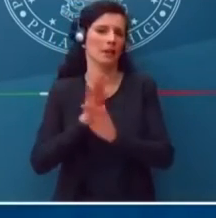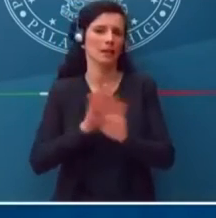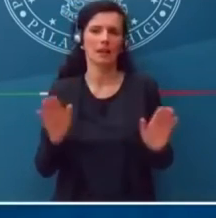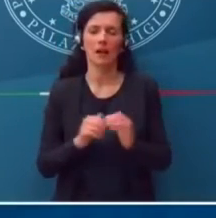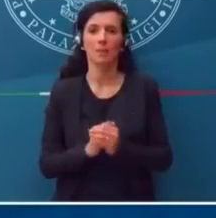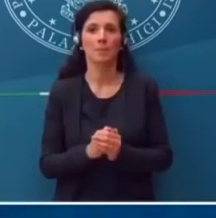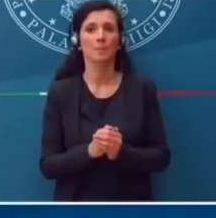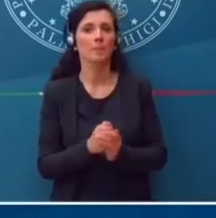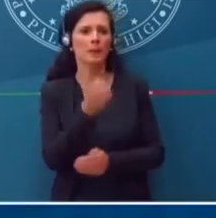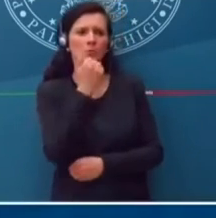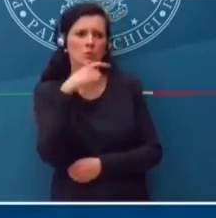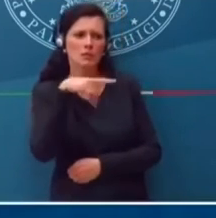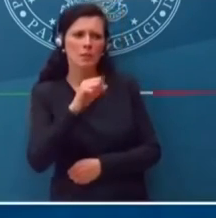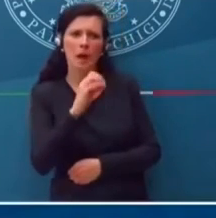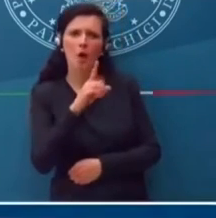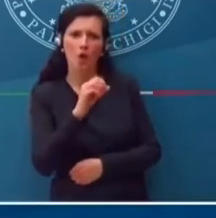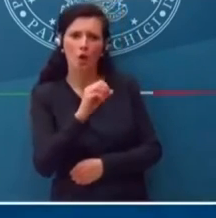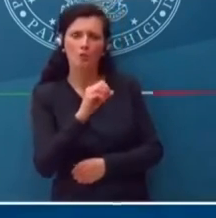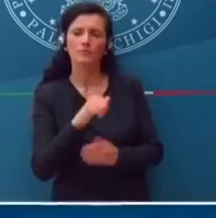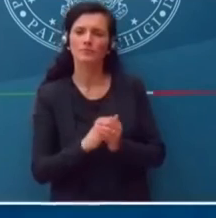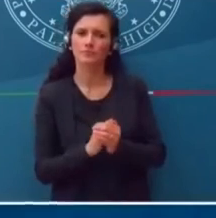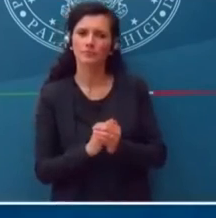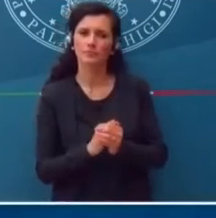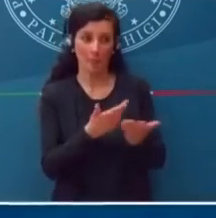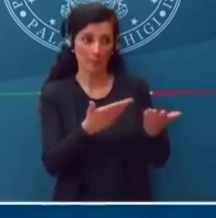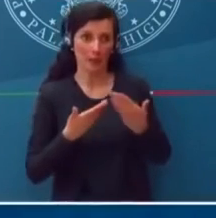Scusi, Paolo? Prego.